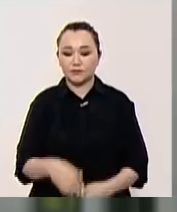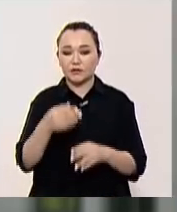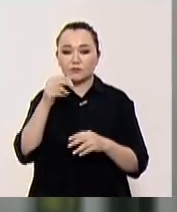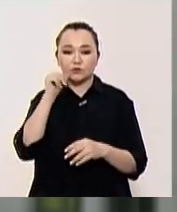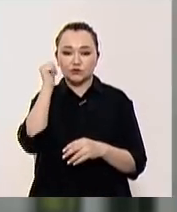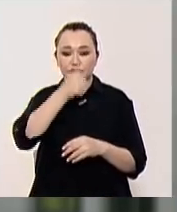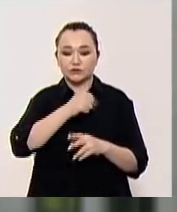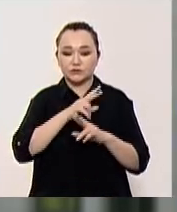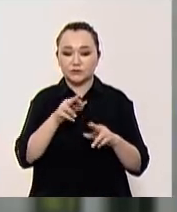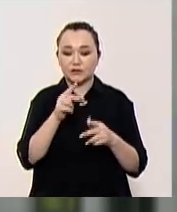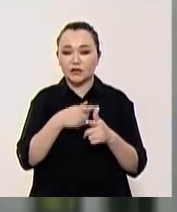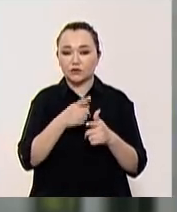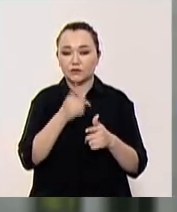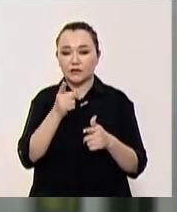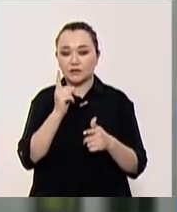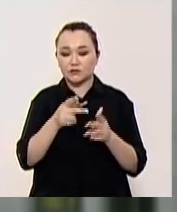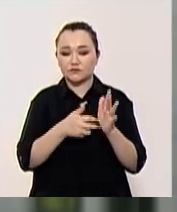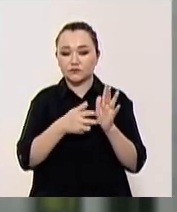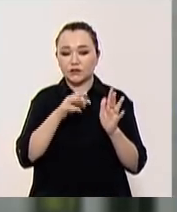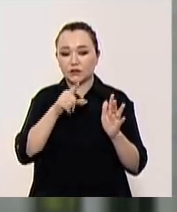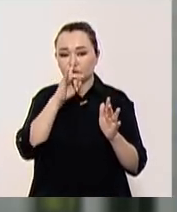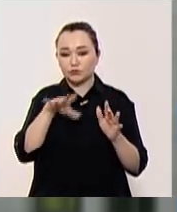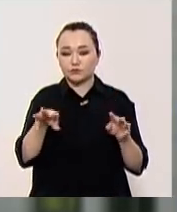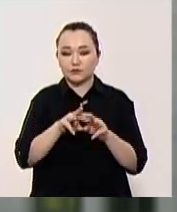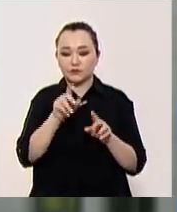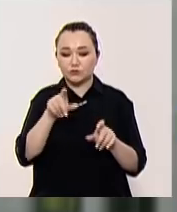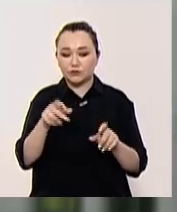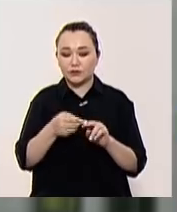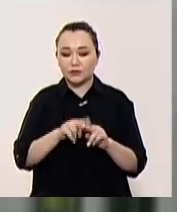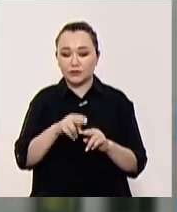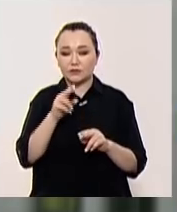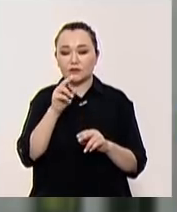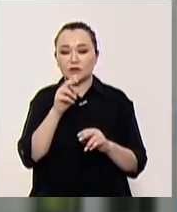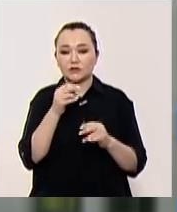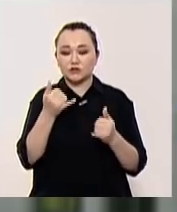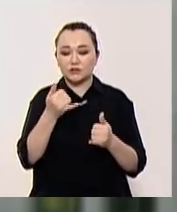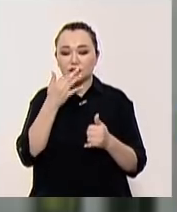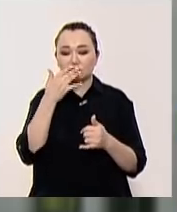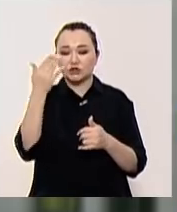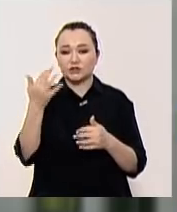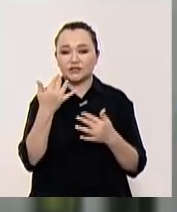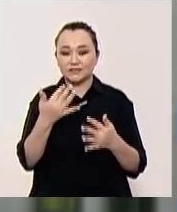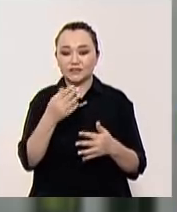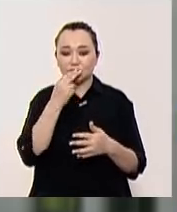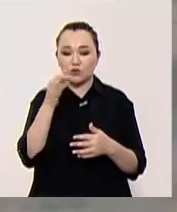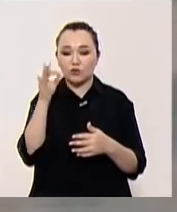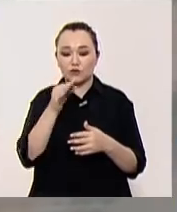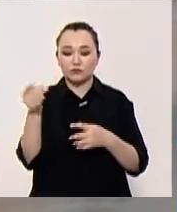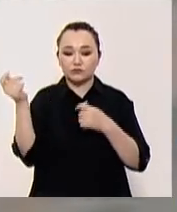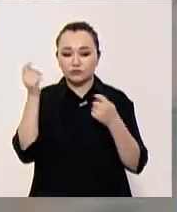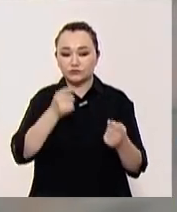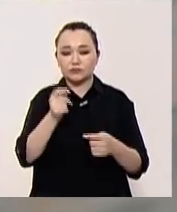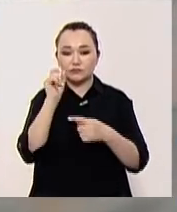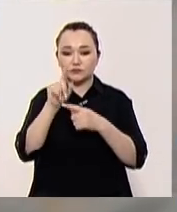Былтырғыдай картоптың келісі 800 теңге болмайды деп жүрген министр Ербол Қарашөкеев қазір шетелден бірнеше астықтың тұқымын